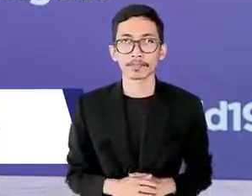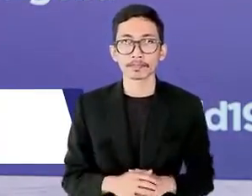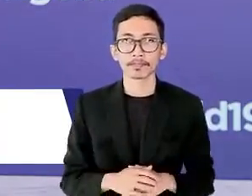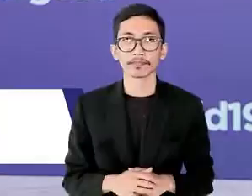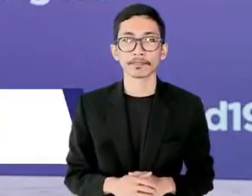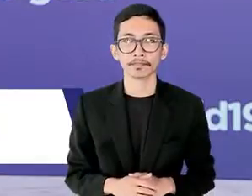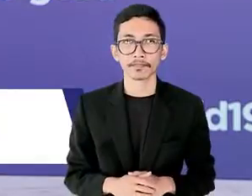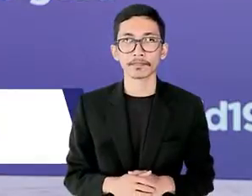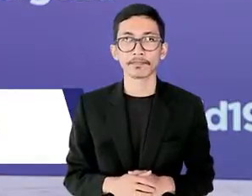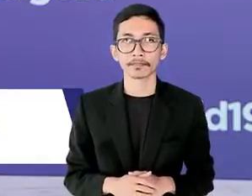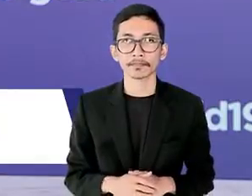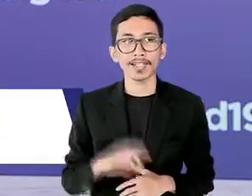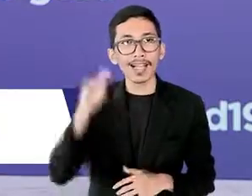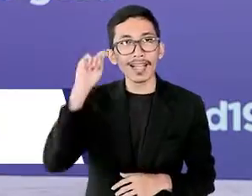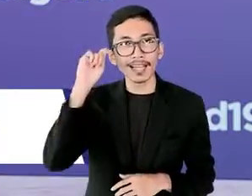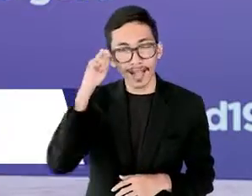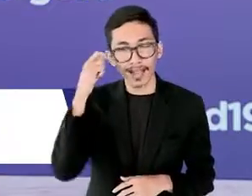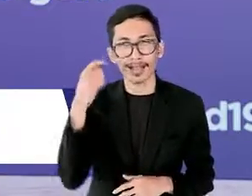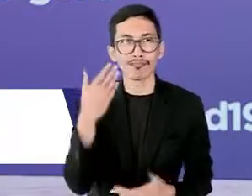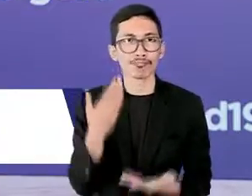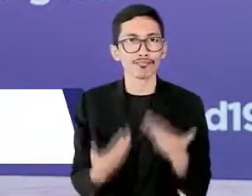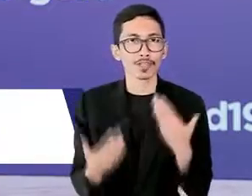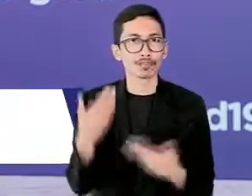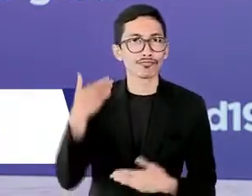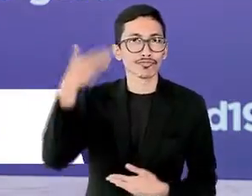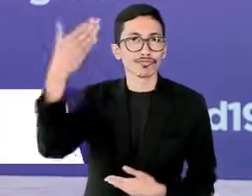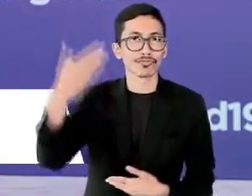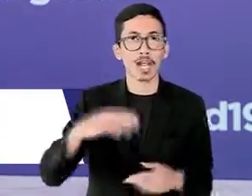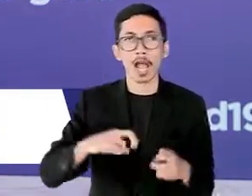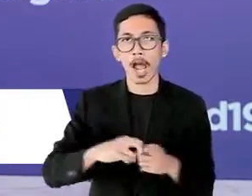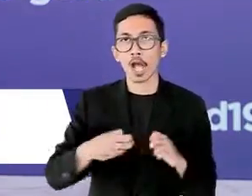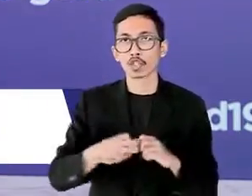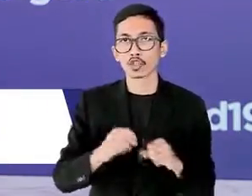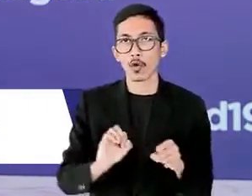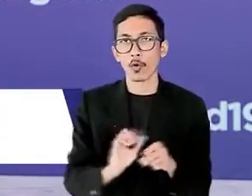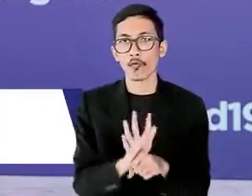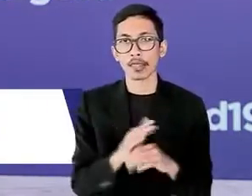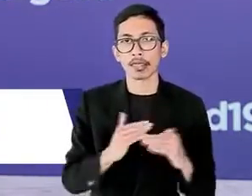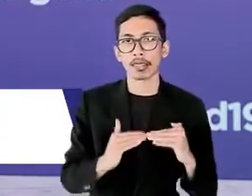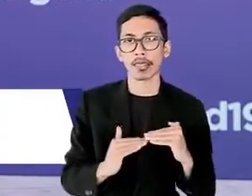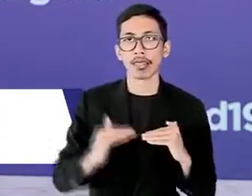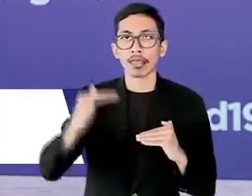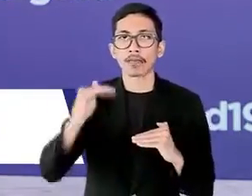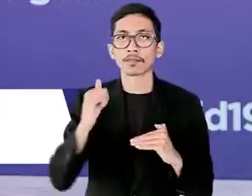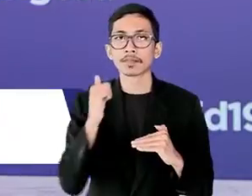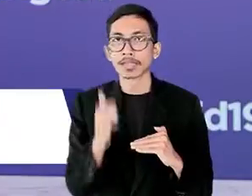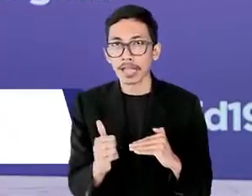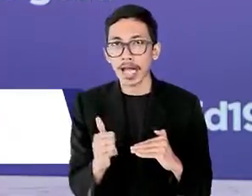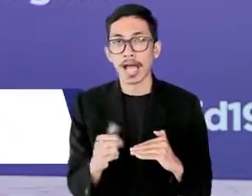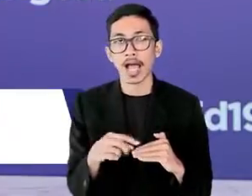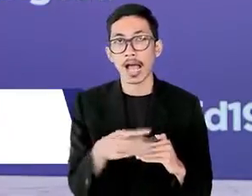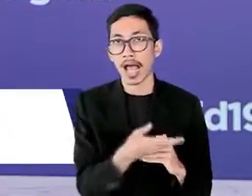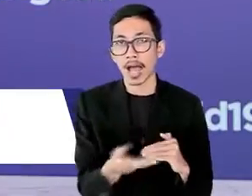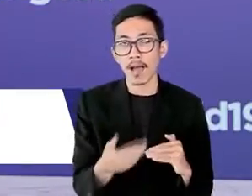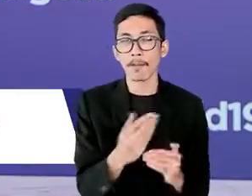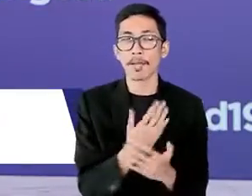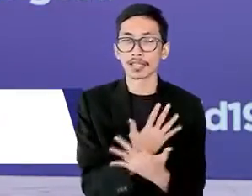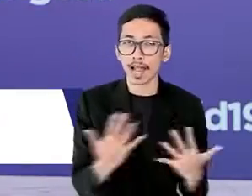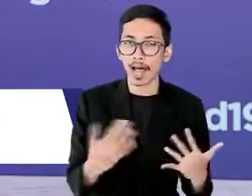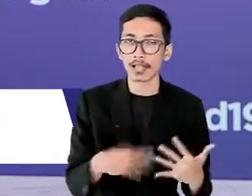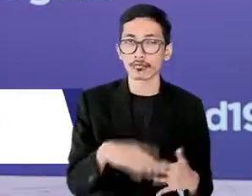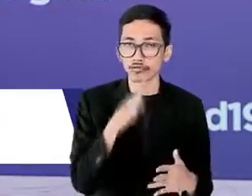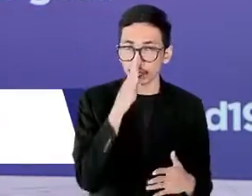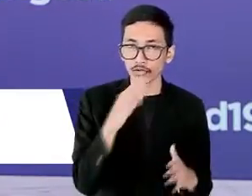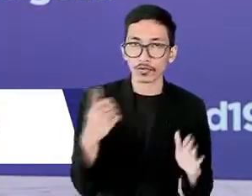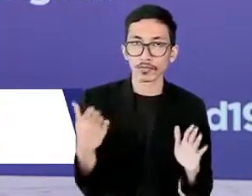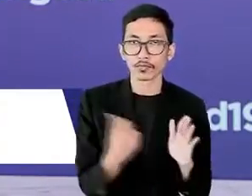diingat masih ada potensi kenaikan kasus apabila kita tidak bijaksana menyikapi masa-masa ini hendaknya